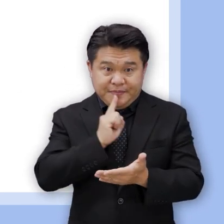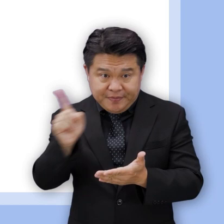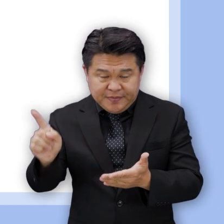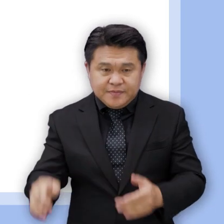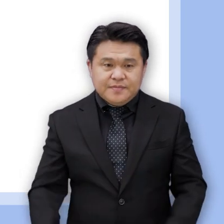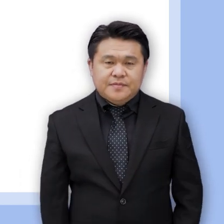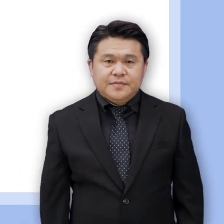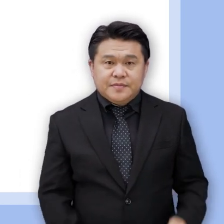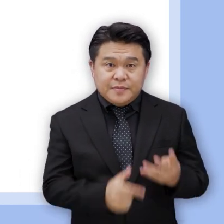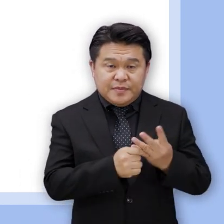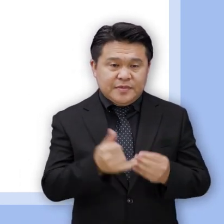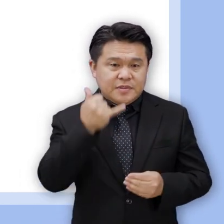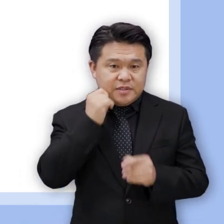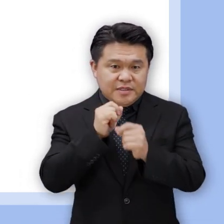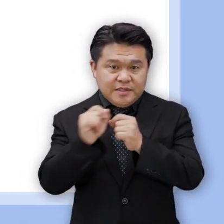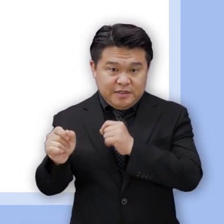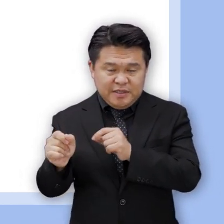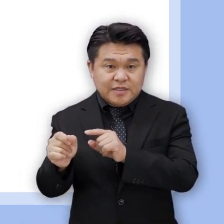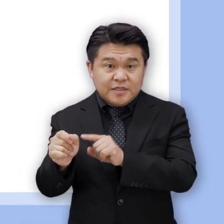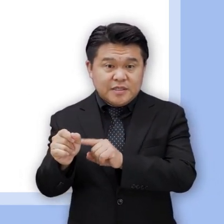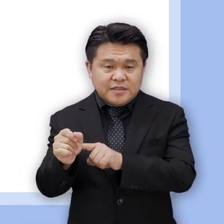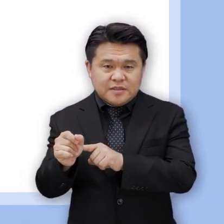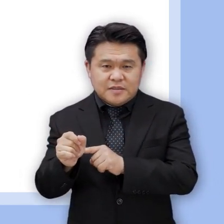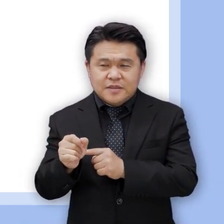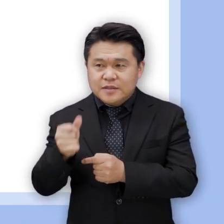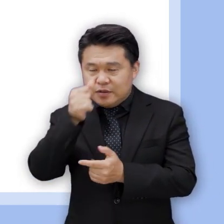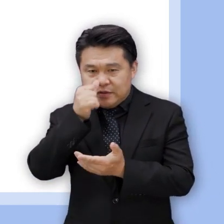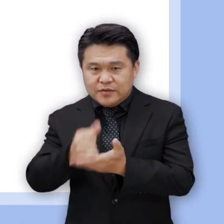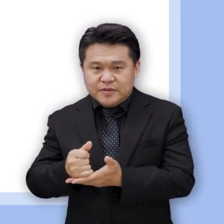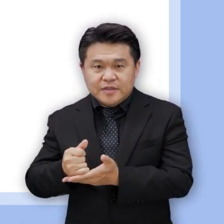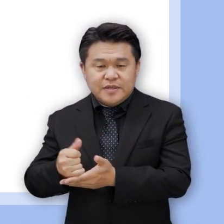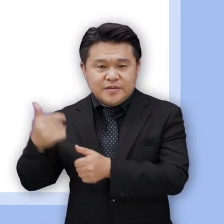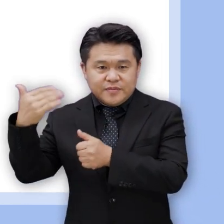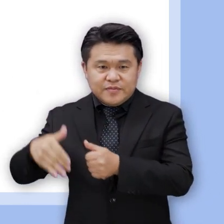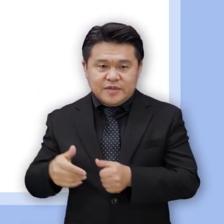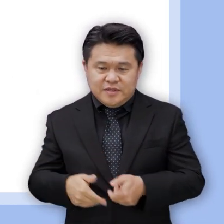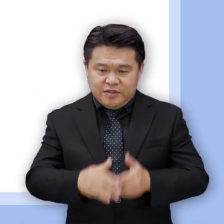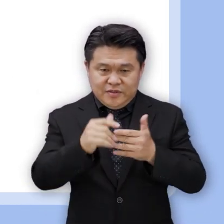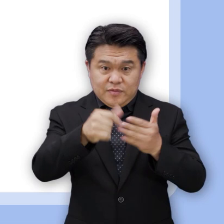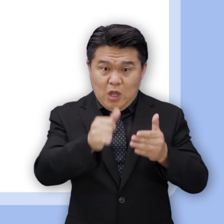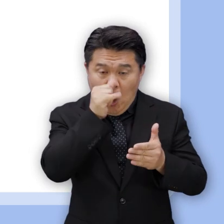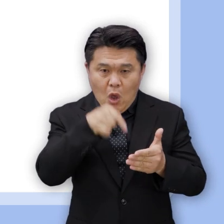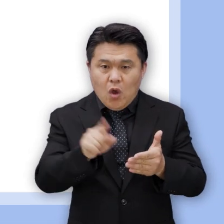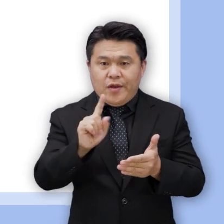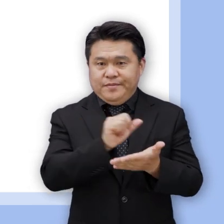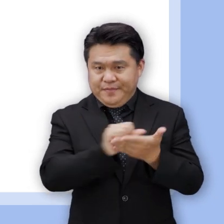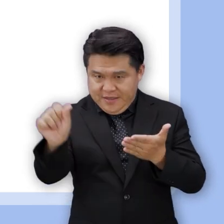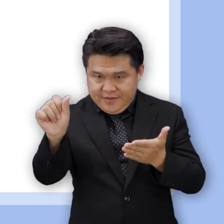보이스피싱 피해자의 요청으로 설치한 애플리케이션이 있는 경우 즉시 삭제합니다.